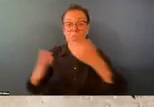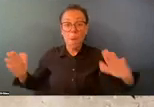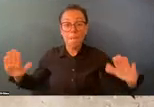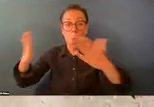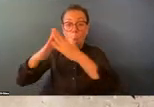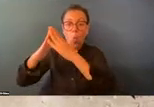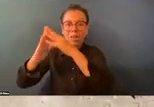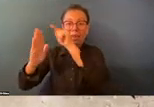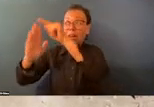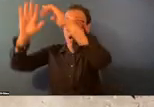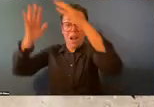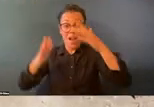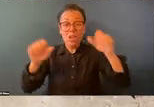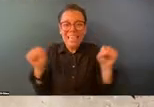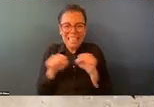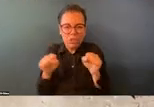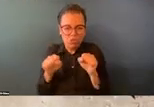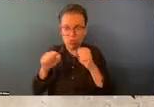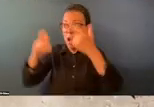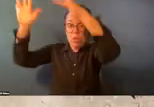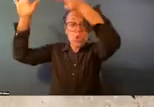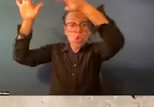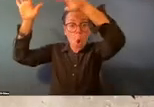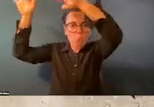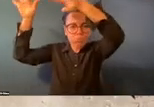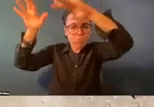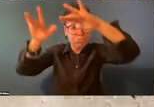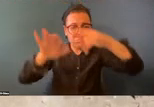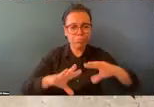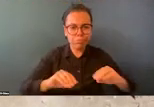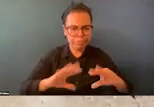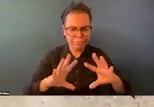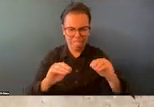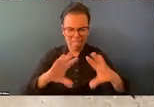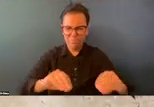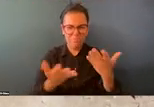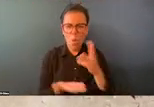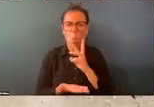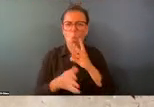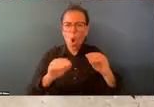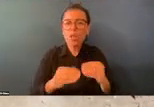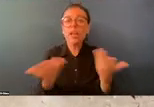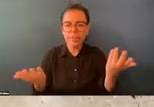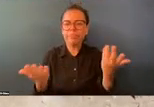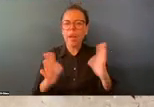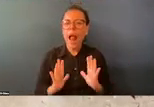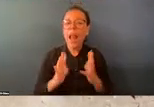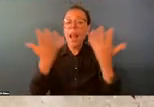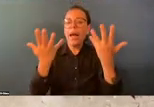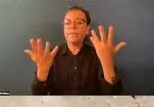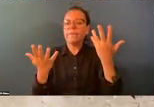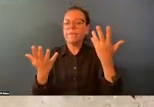бы усугубляет жизнь не только детей, стариков, но и женщин, потому что последние